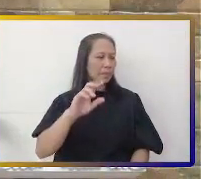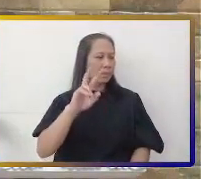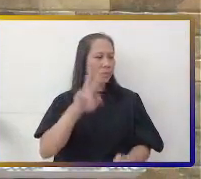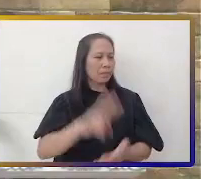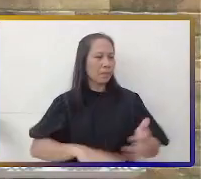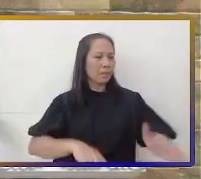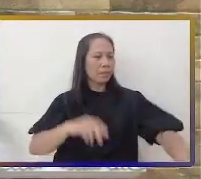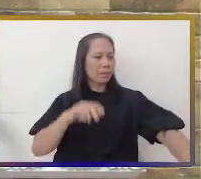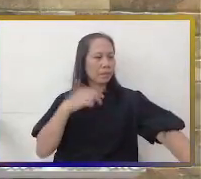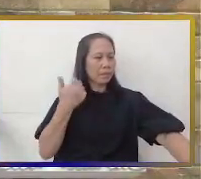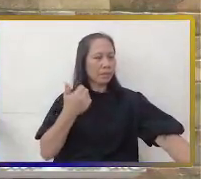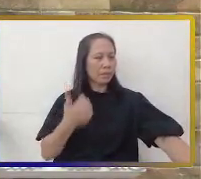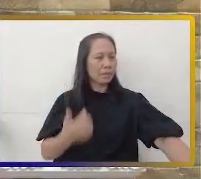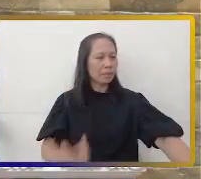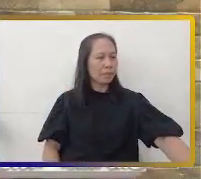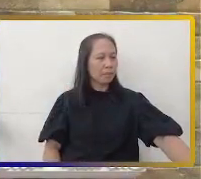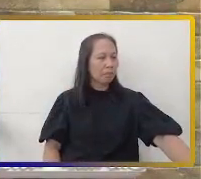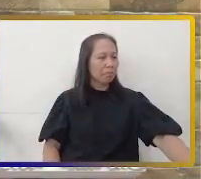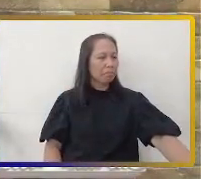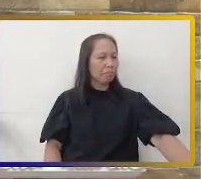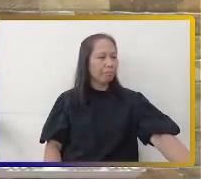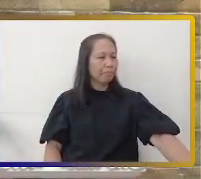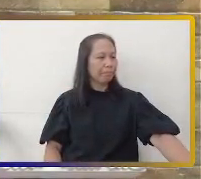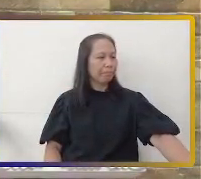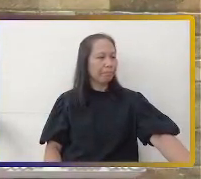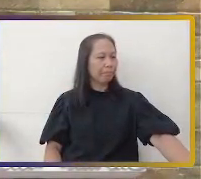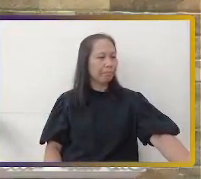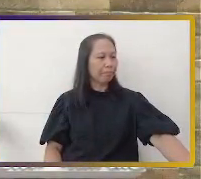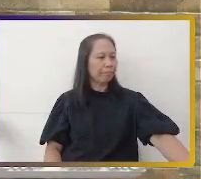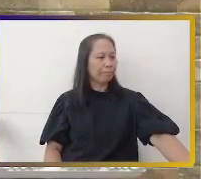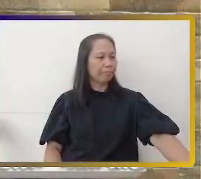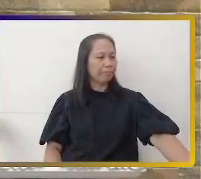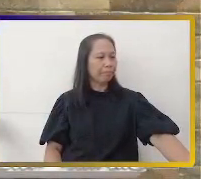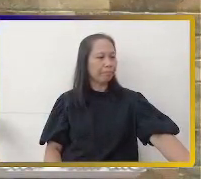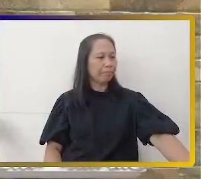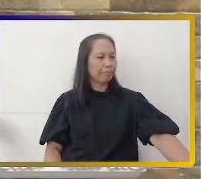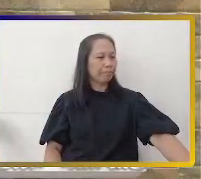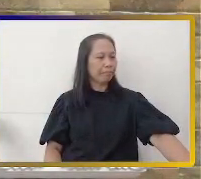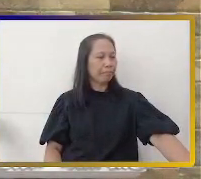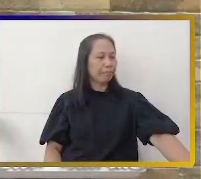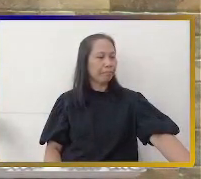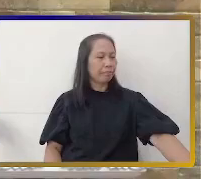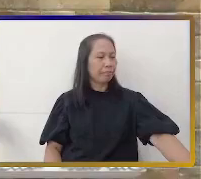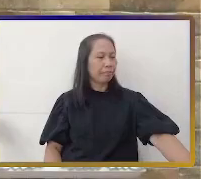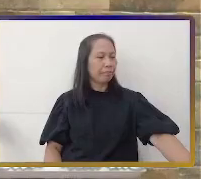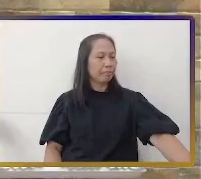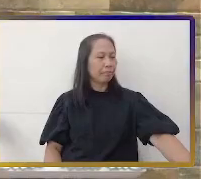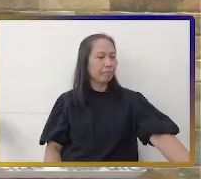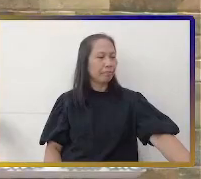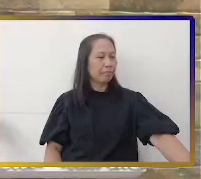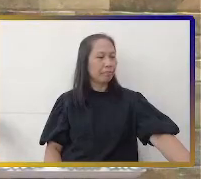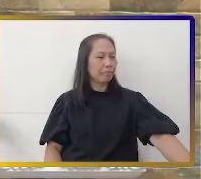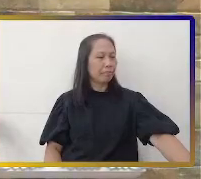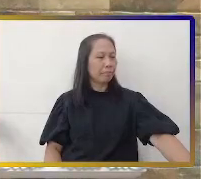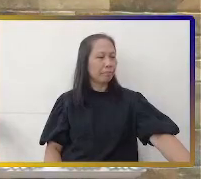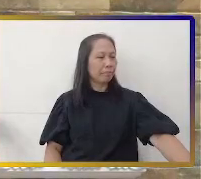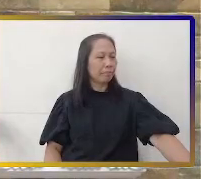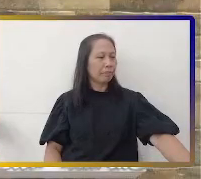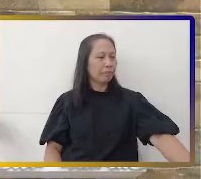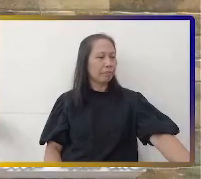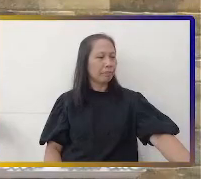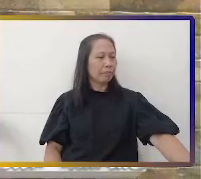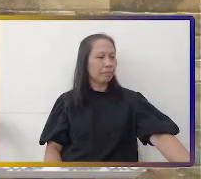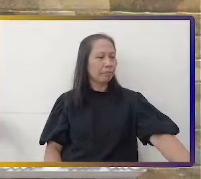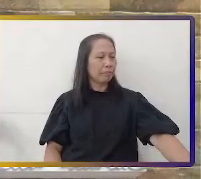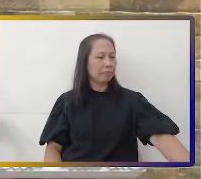ng pagbabasa po natin Tingan niyo po Sabi po diyan in verse number 11 and I will rbw the